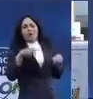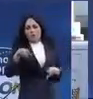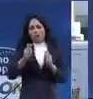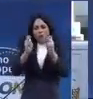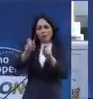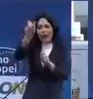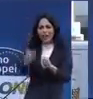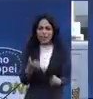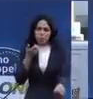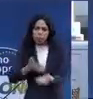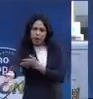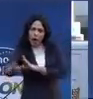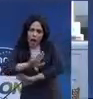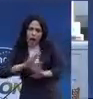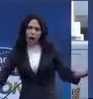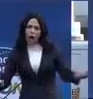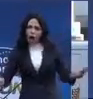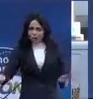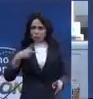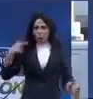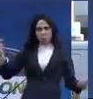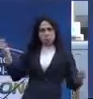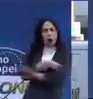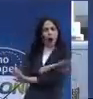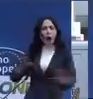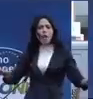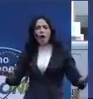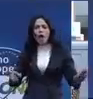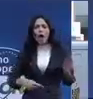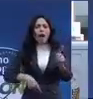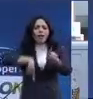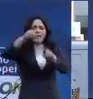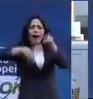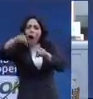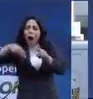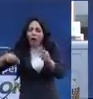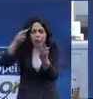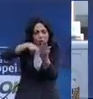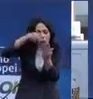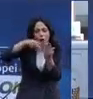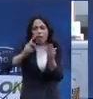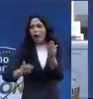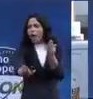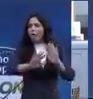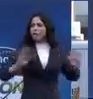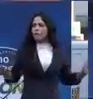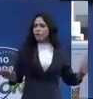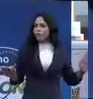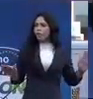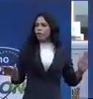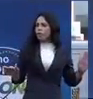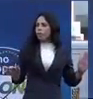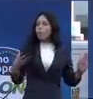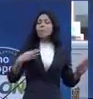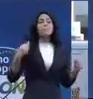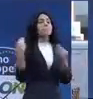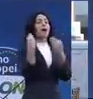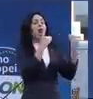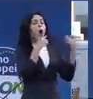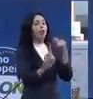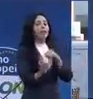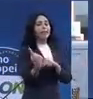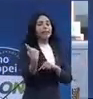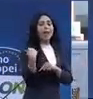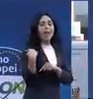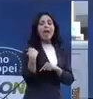è uno che ti risponde così ma come verifichi e la premier Ieri è andata